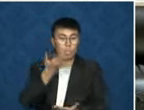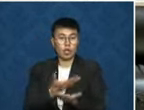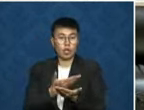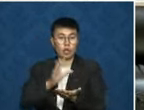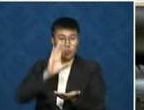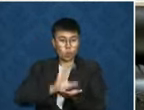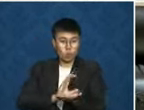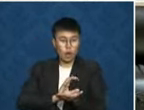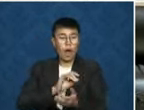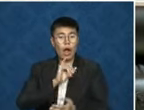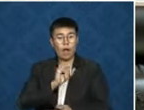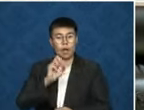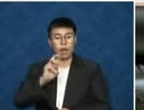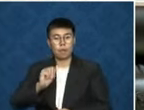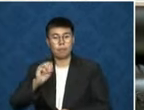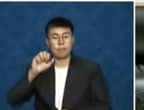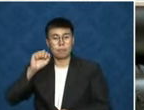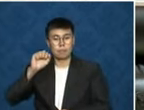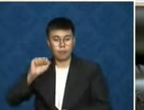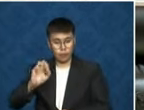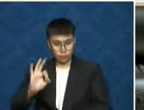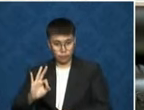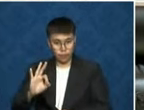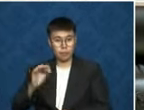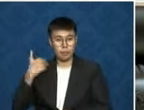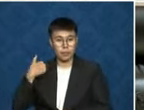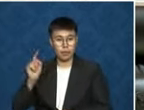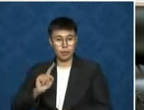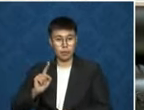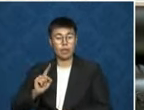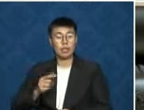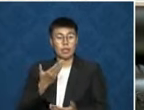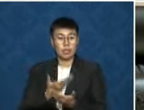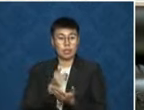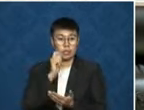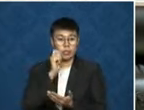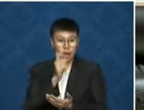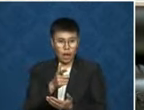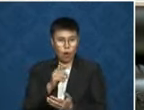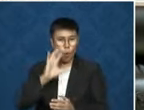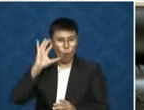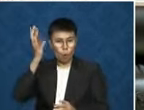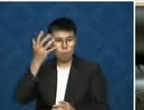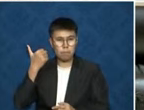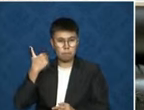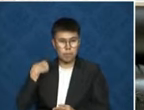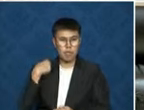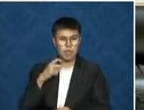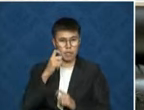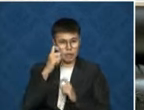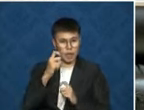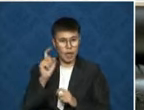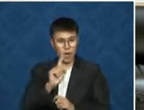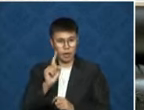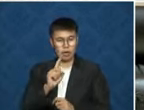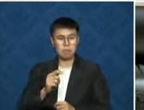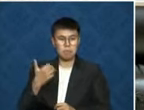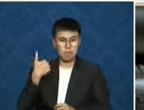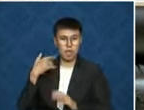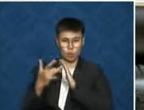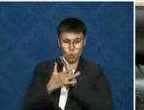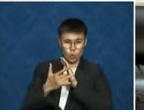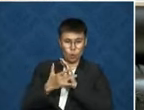ศ IMF ค่ะการเงินระหว่างประเทศก็ยังรายงานด้วยว่าการจ้างงานทั่วโลกมีความเสี่ยงที่จะมีการนำเอาเทคโนโ